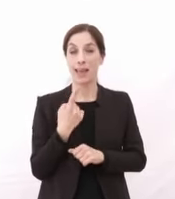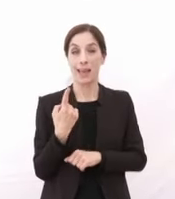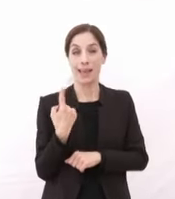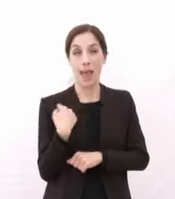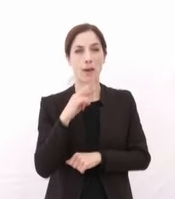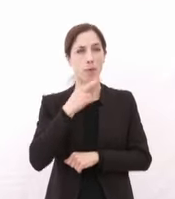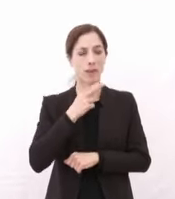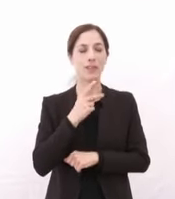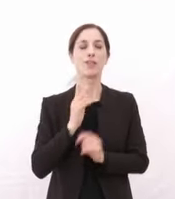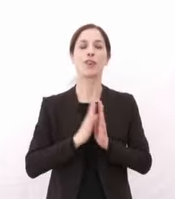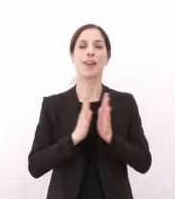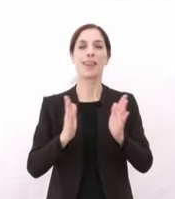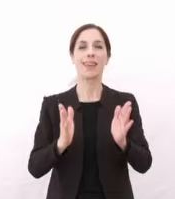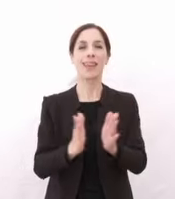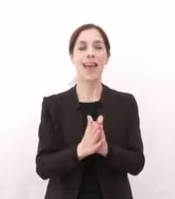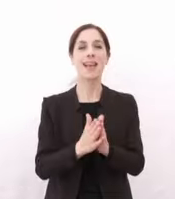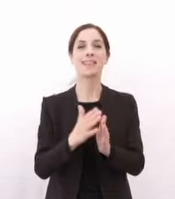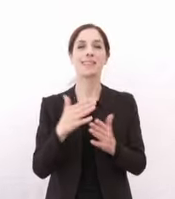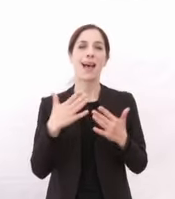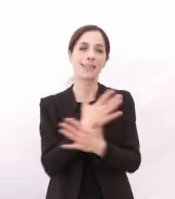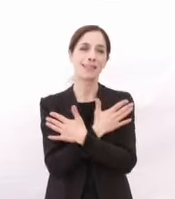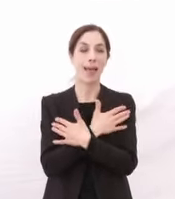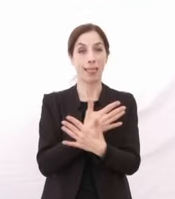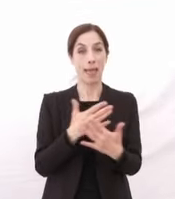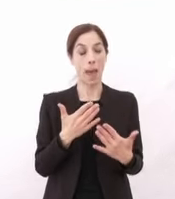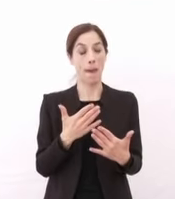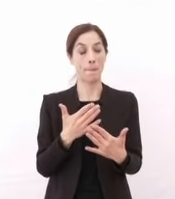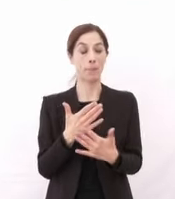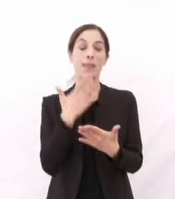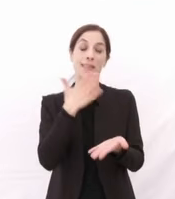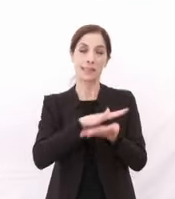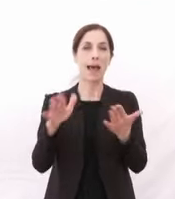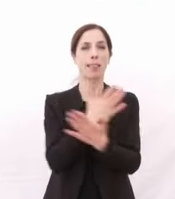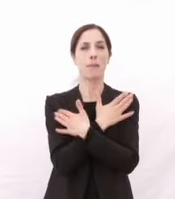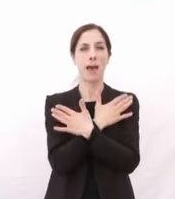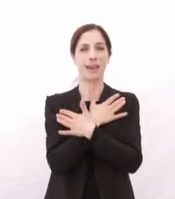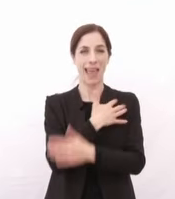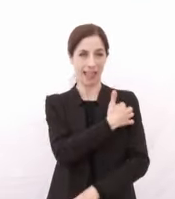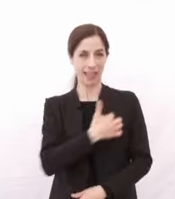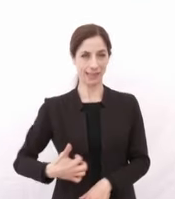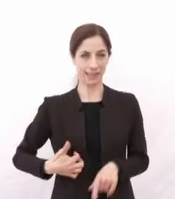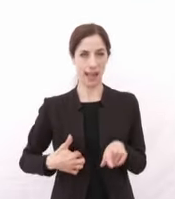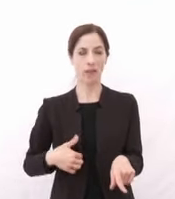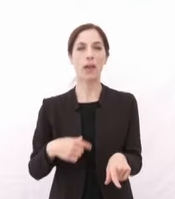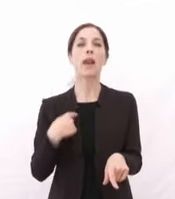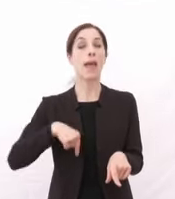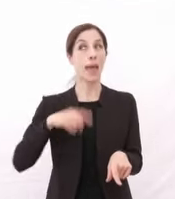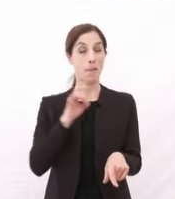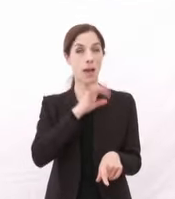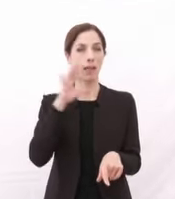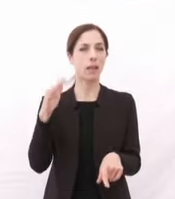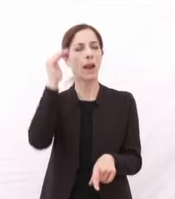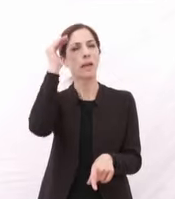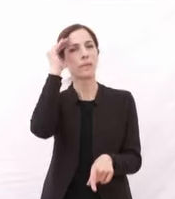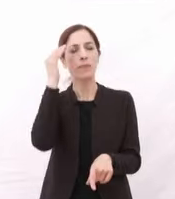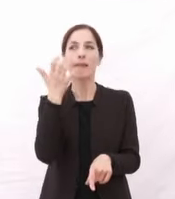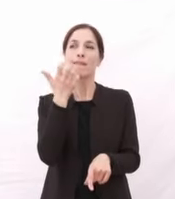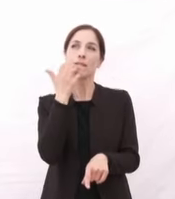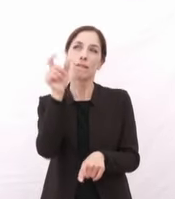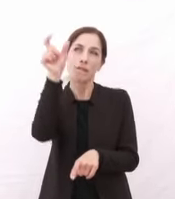Maria in Trastevere, lo facciamo questa mattina ascoltando la voce di un familiare. In